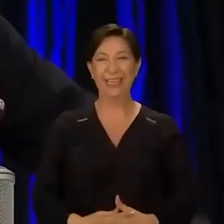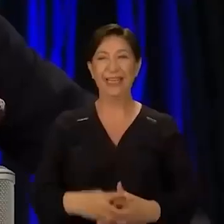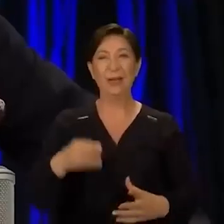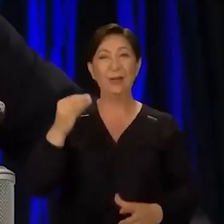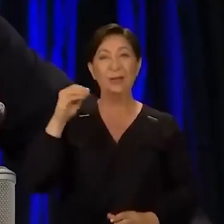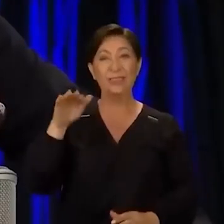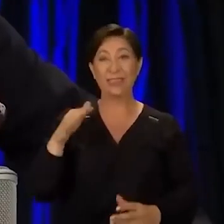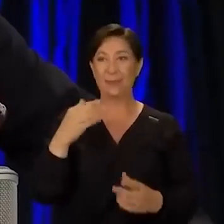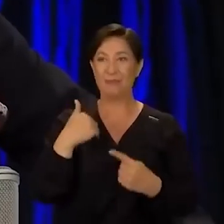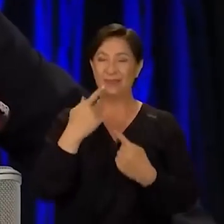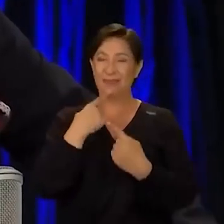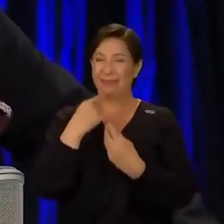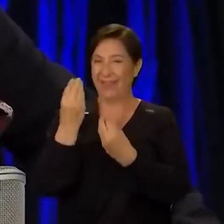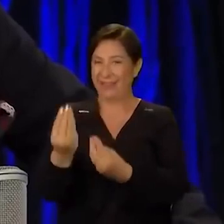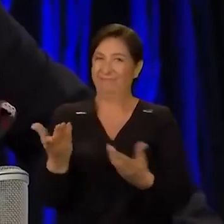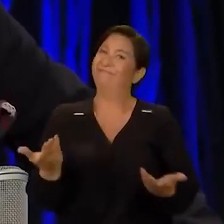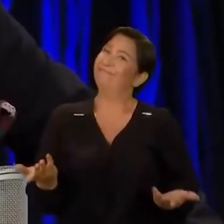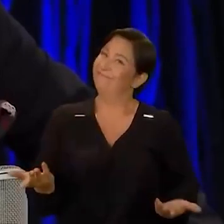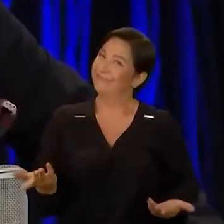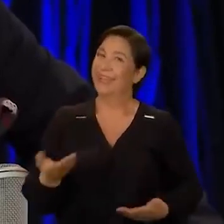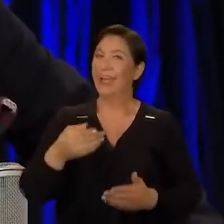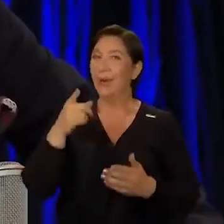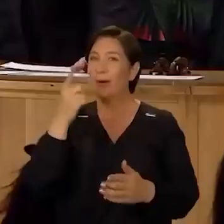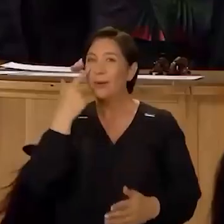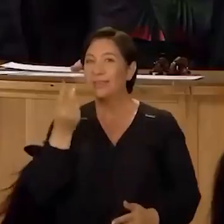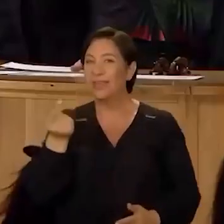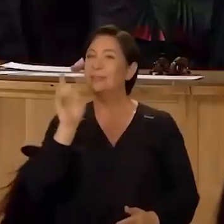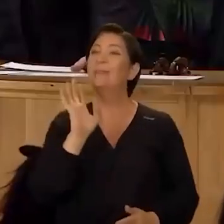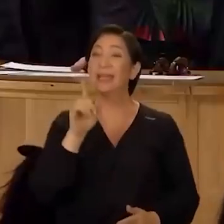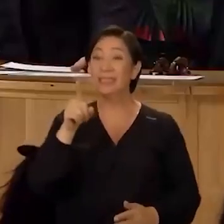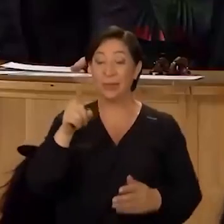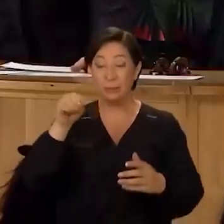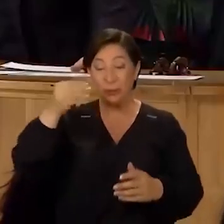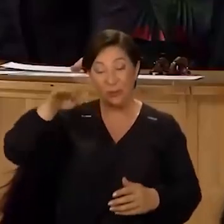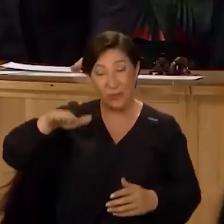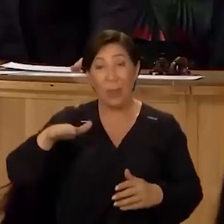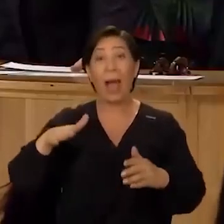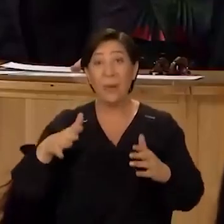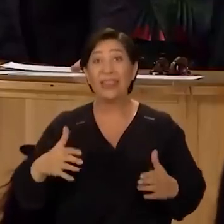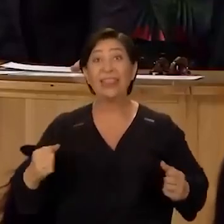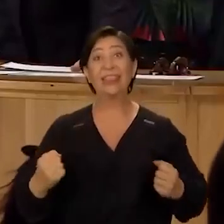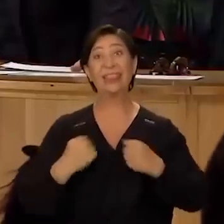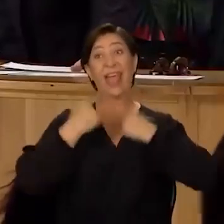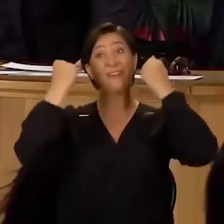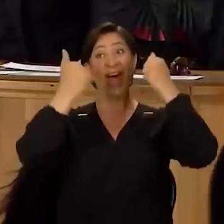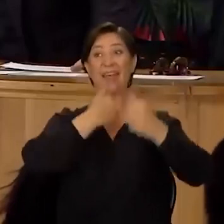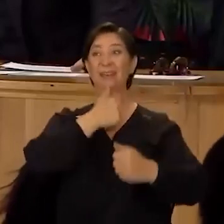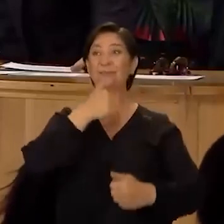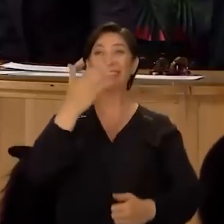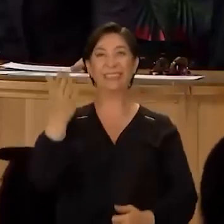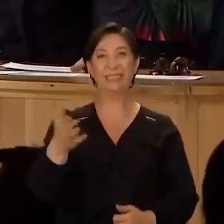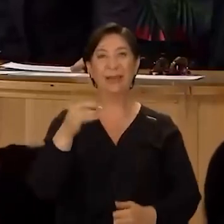tefek iltifatta bulundum es geçtim oraya Sen ufak tefek kavga etmeye başladı